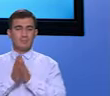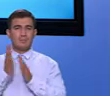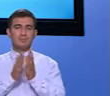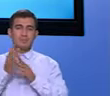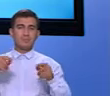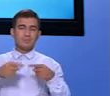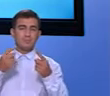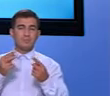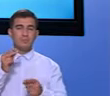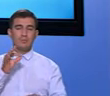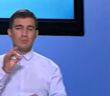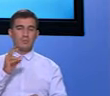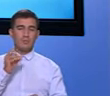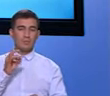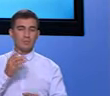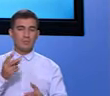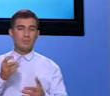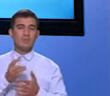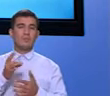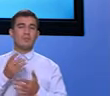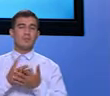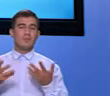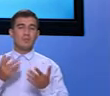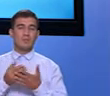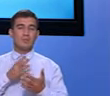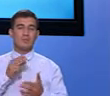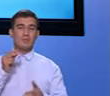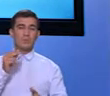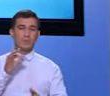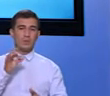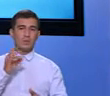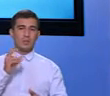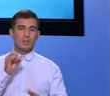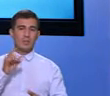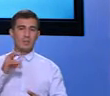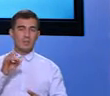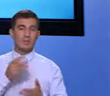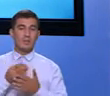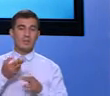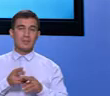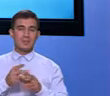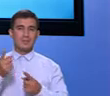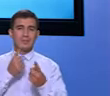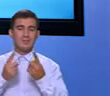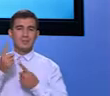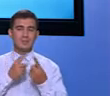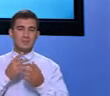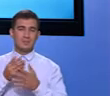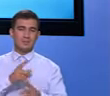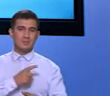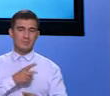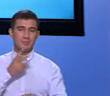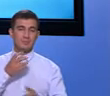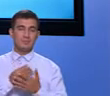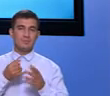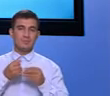asosan chokarlardan va kadivarlardan foydalanishgan. Chokarlar kimlar? Har bir dehqonning, demak, yerlarini